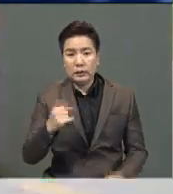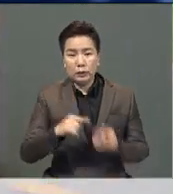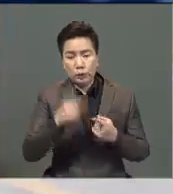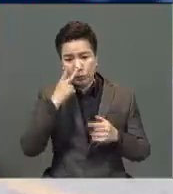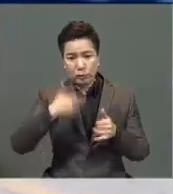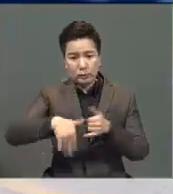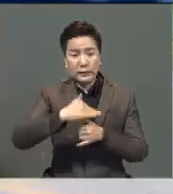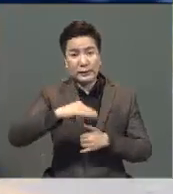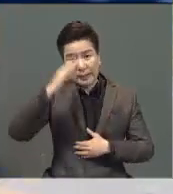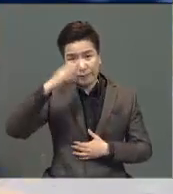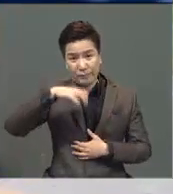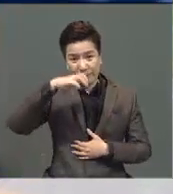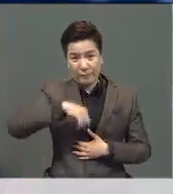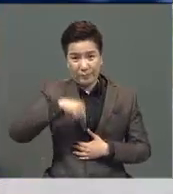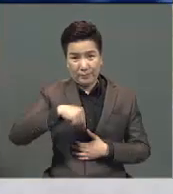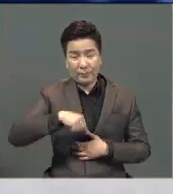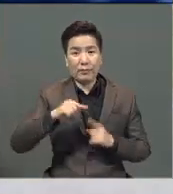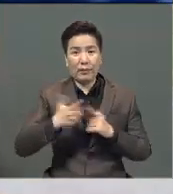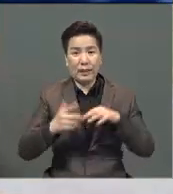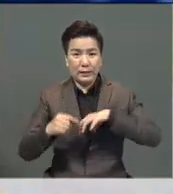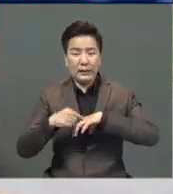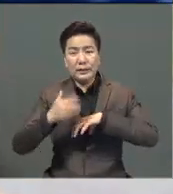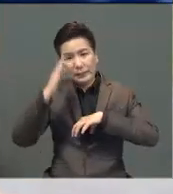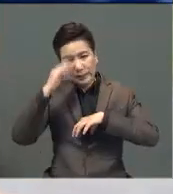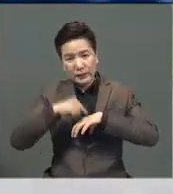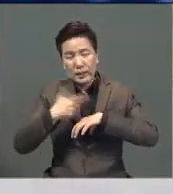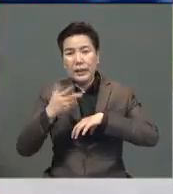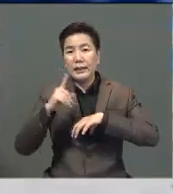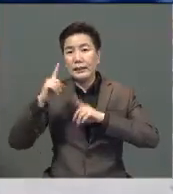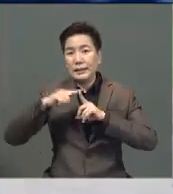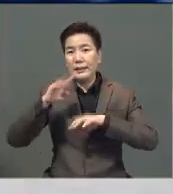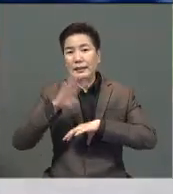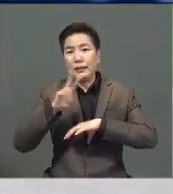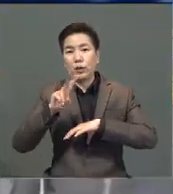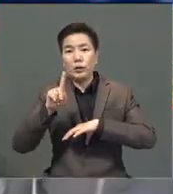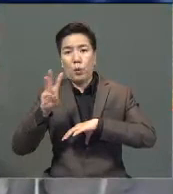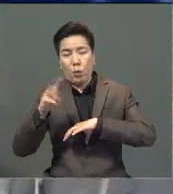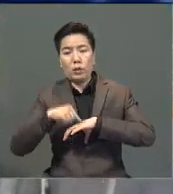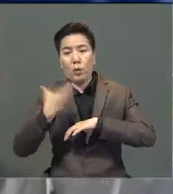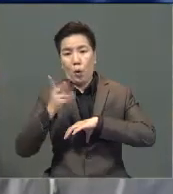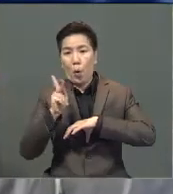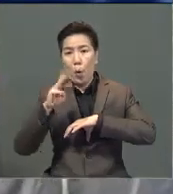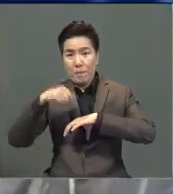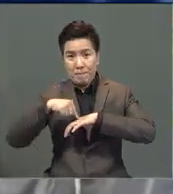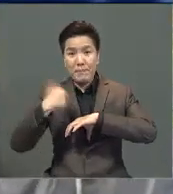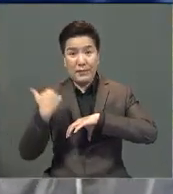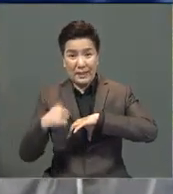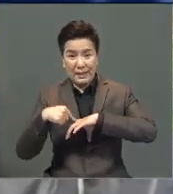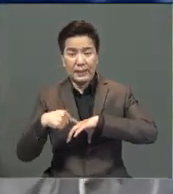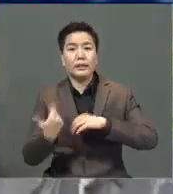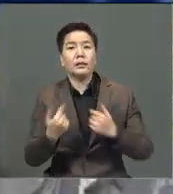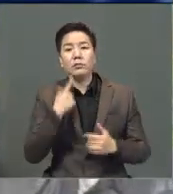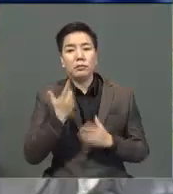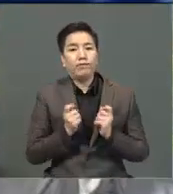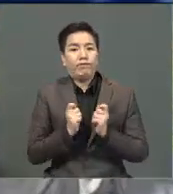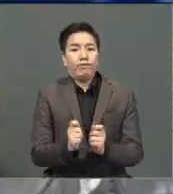าบรรยากาศที่ฐานปฏิบัติการทหารพลานกองร้อยทหารพลานที่416กรมทหารพลานที่42วันนี้เนี่ยเข